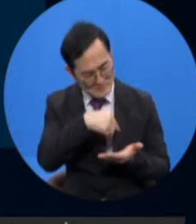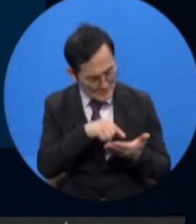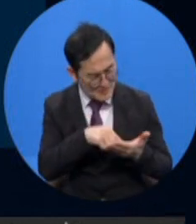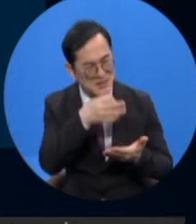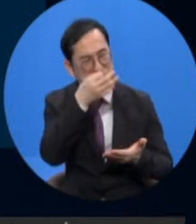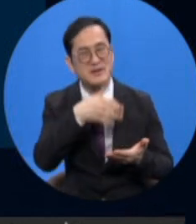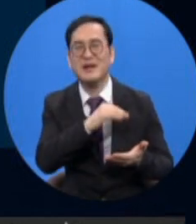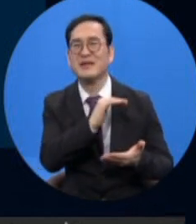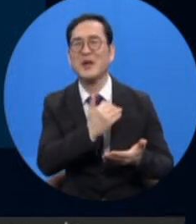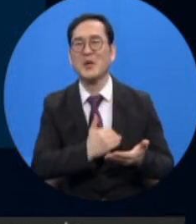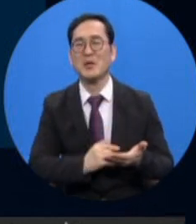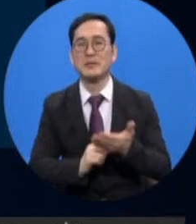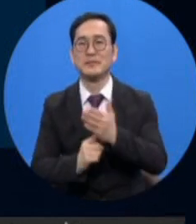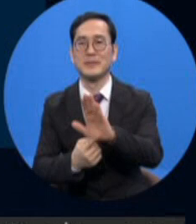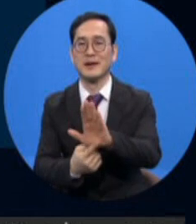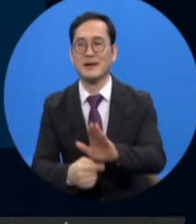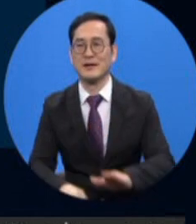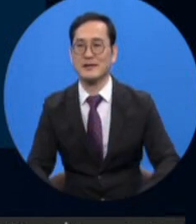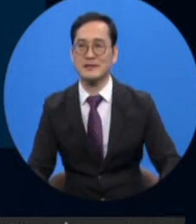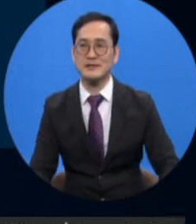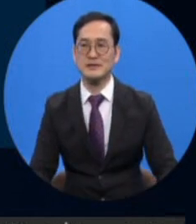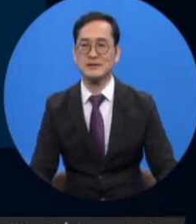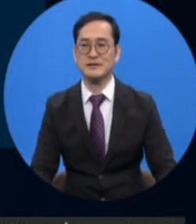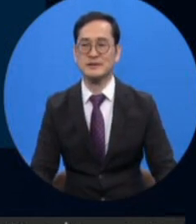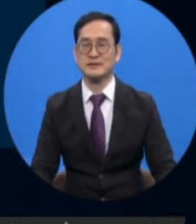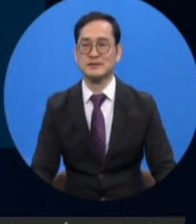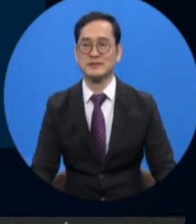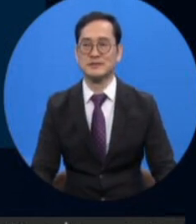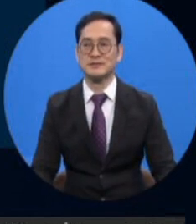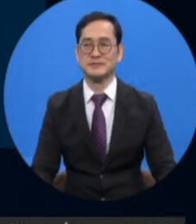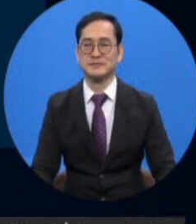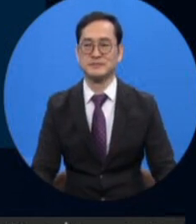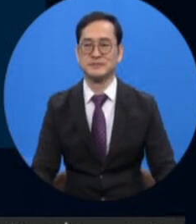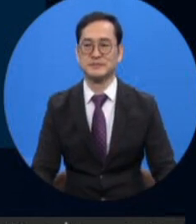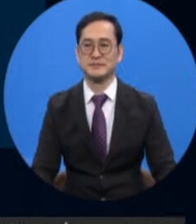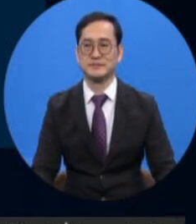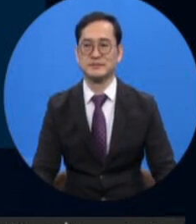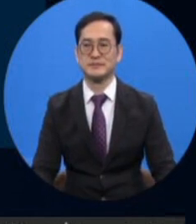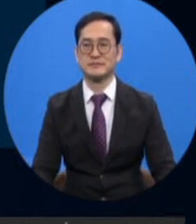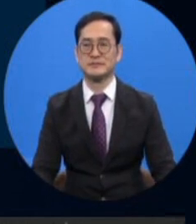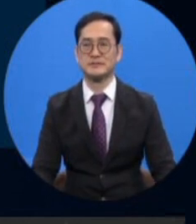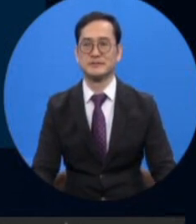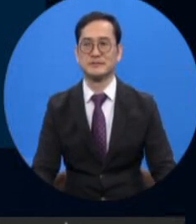이 김건희 씨의 의혹을 제기한 매체의 기자가 또 MBC 라디오에 가서